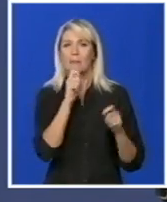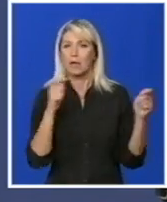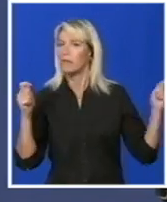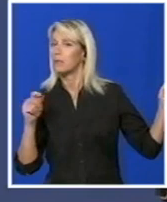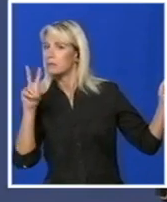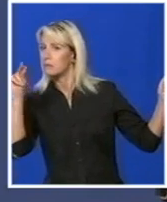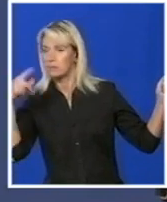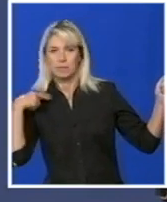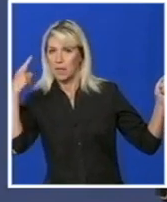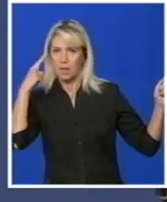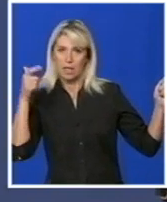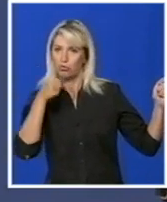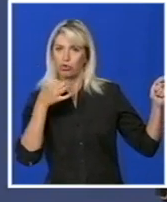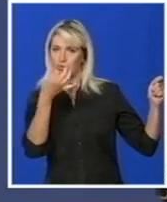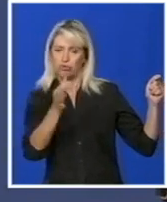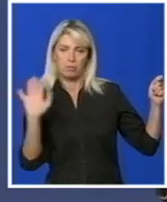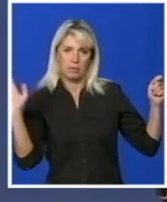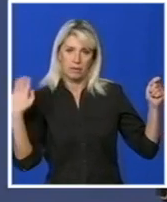Da.